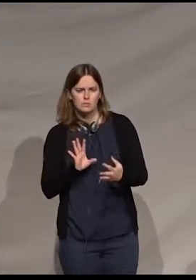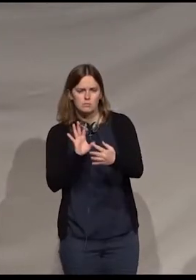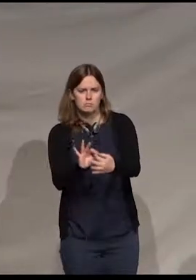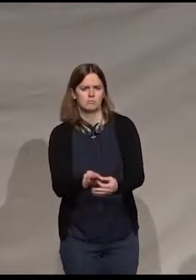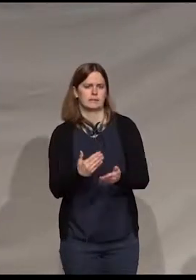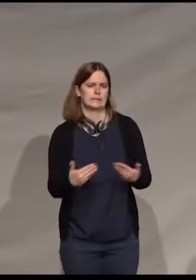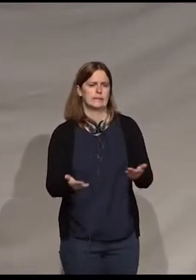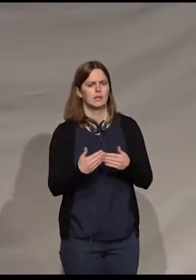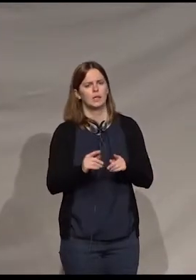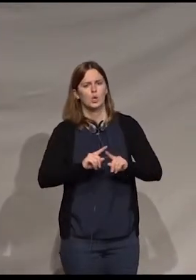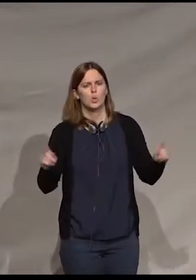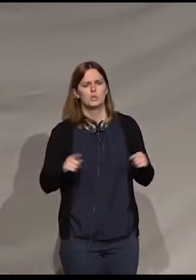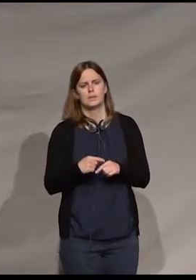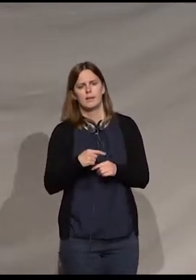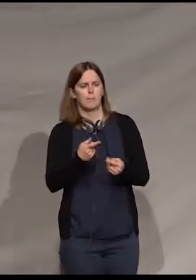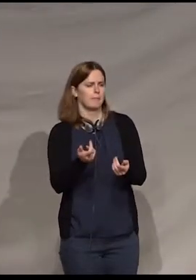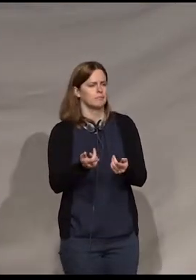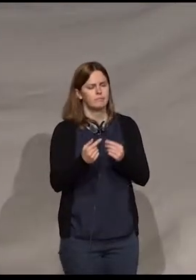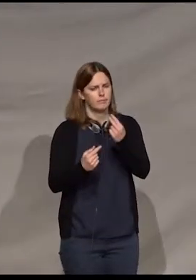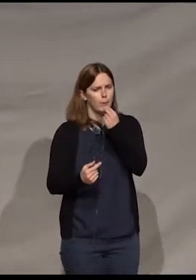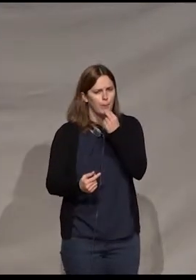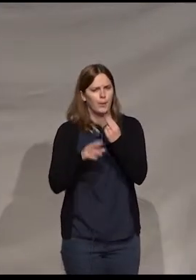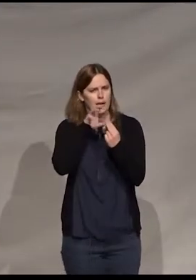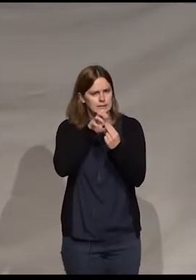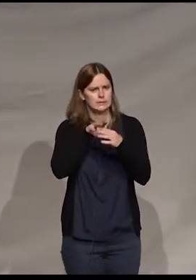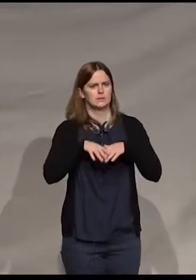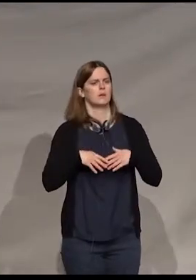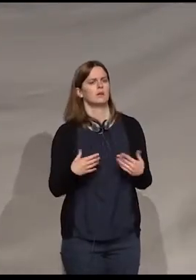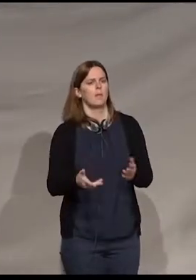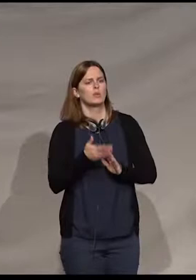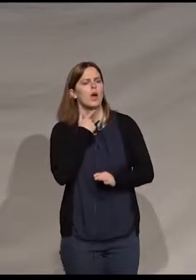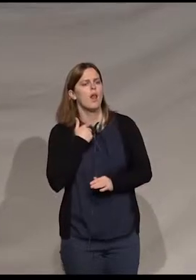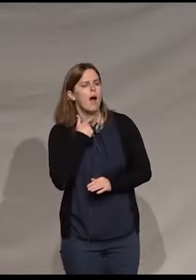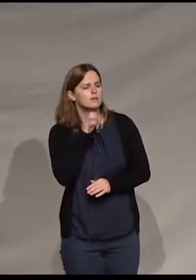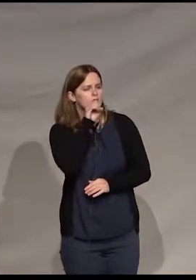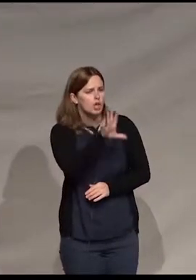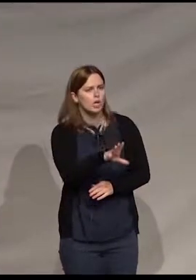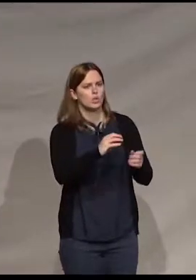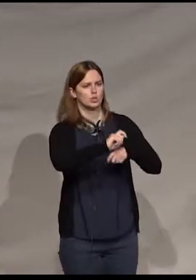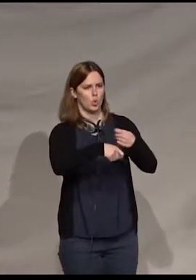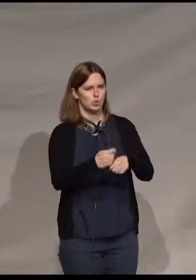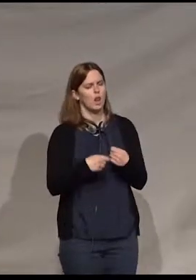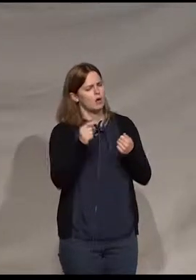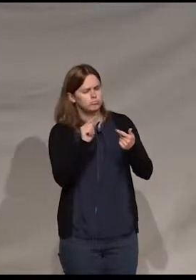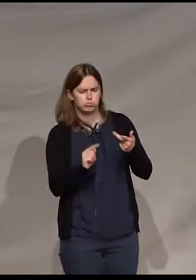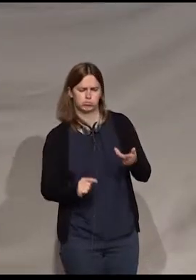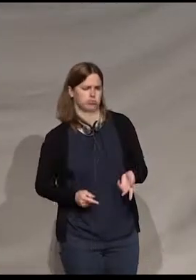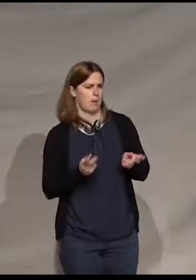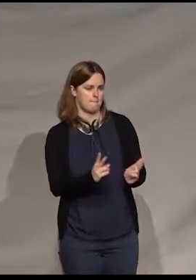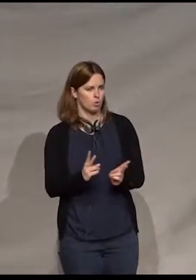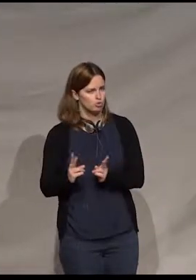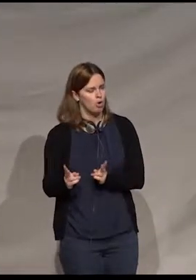očima a podobně. To už je dnes naprosto jasné, ale je třeba se teď postarat o to, o tu individualitu člověka, posunout moderní